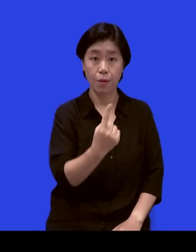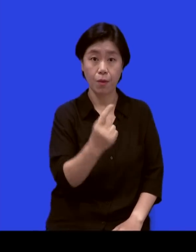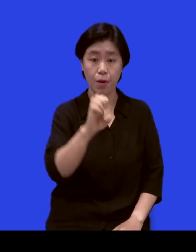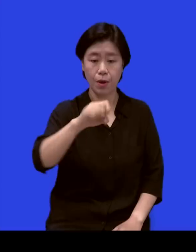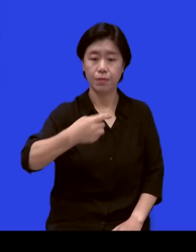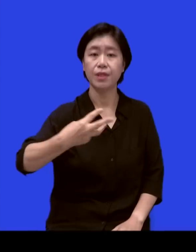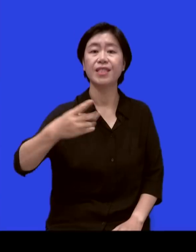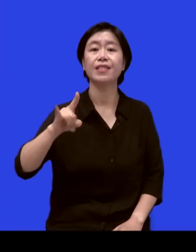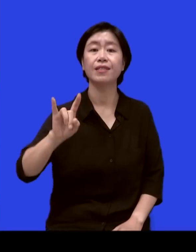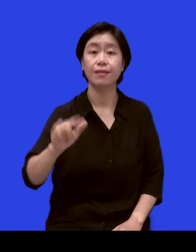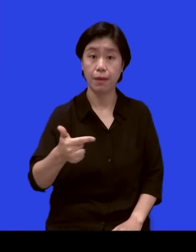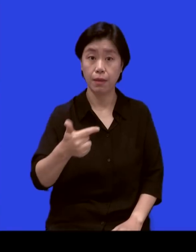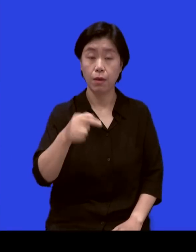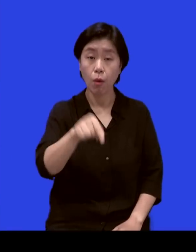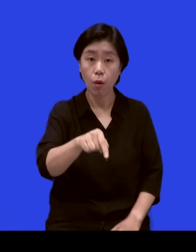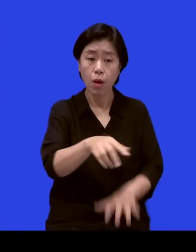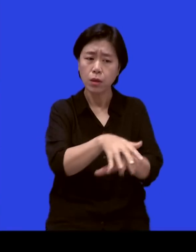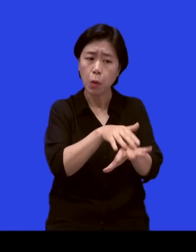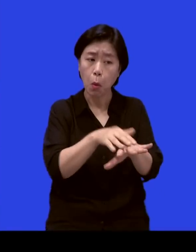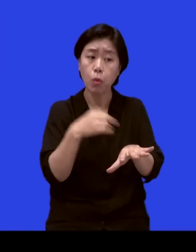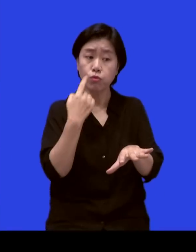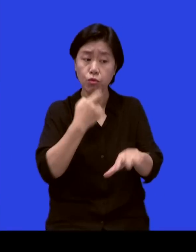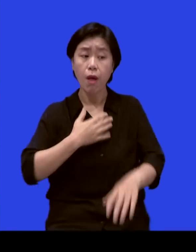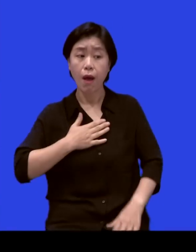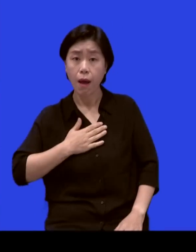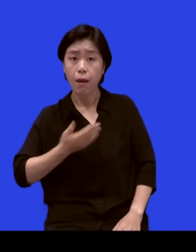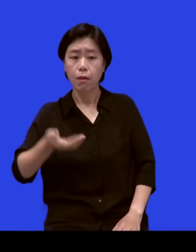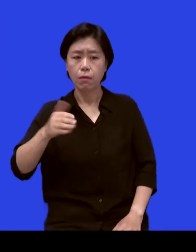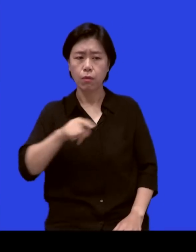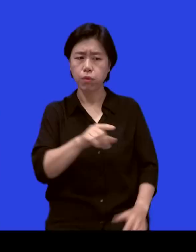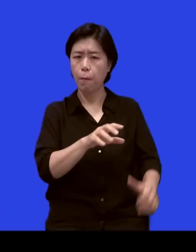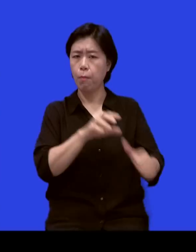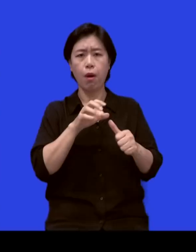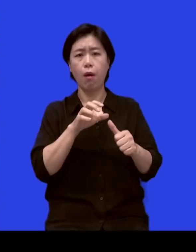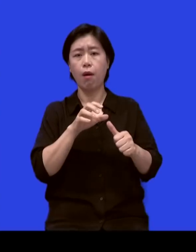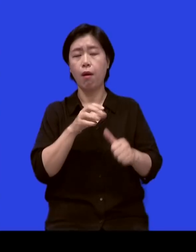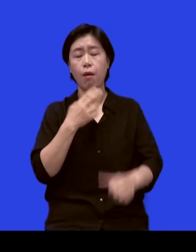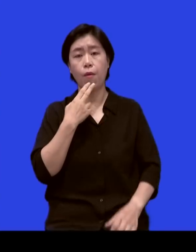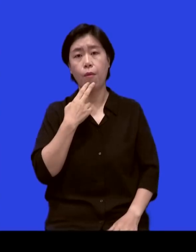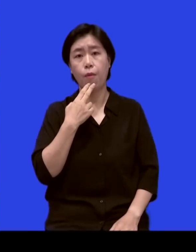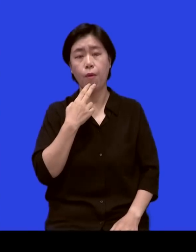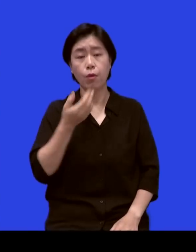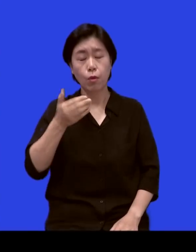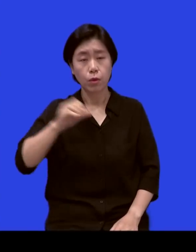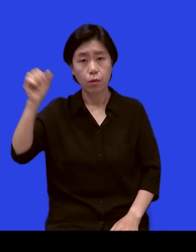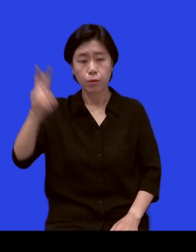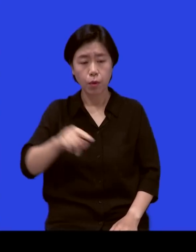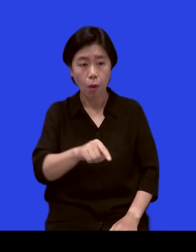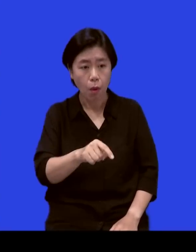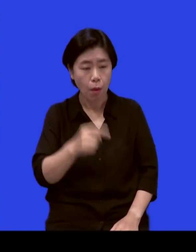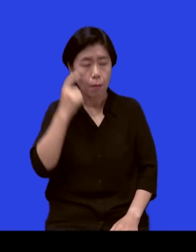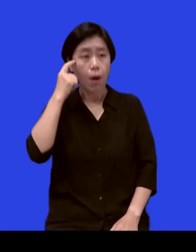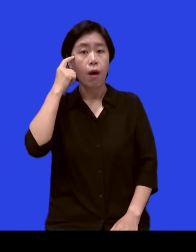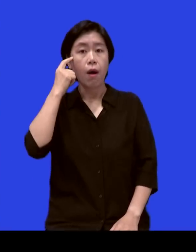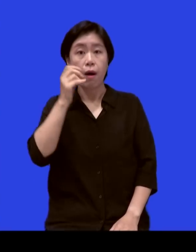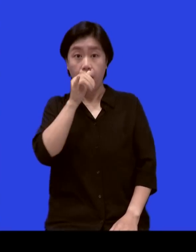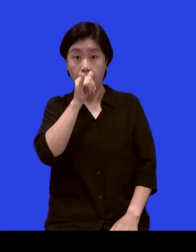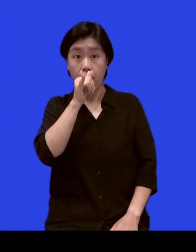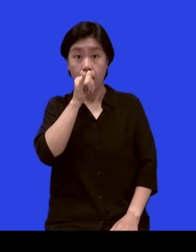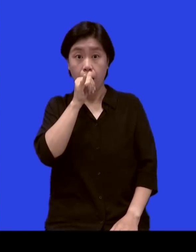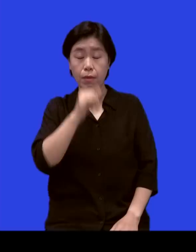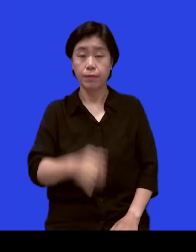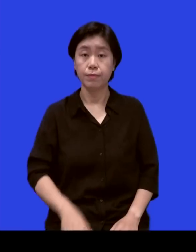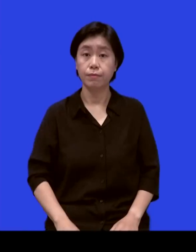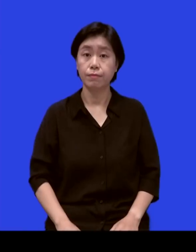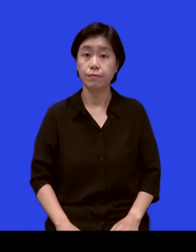왜냐면 그게 잠수복 소재예요. 잠수복으로 처음 네네. 소재되죠. 요즘은 그래서- 패션에 많이 사용하죠. 예, 그래서 그걸 가지고 제가 뭘 할 거란 생각을 평소에 할 일이